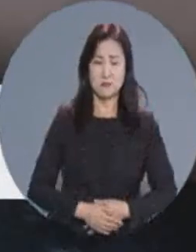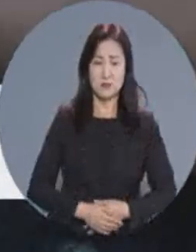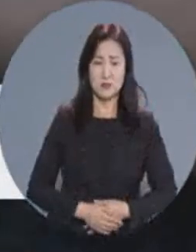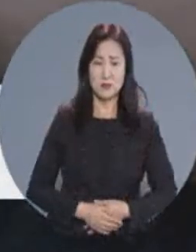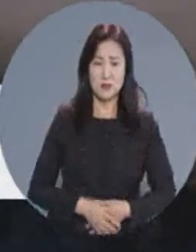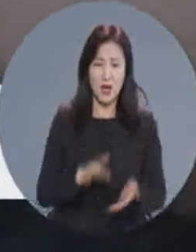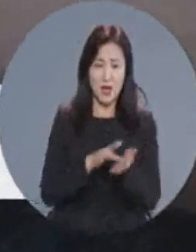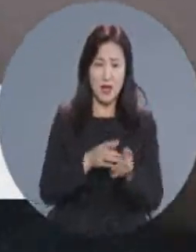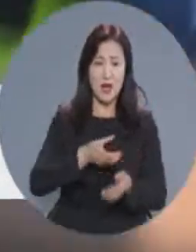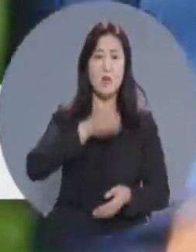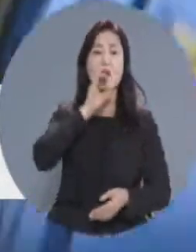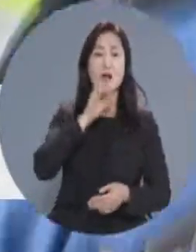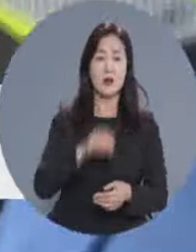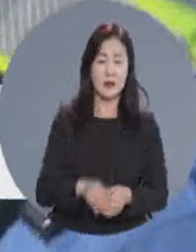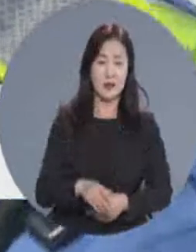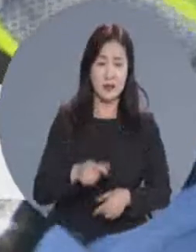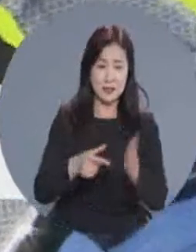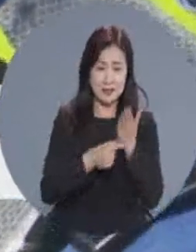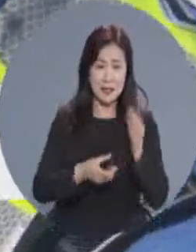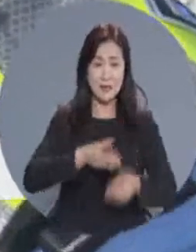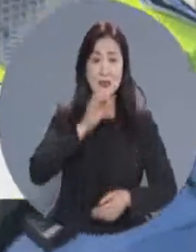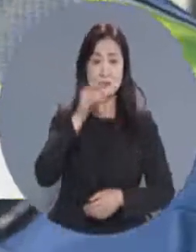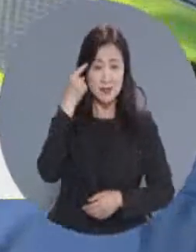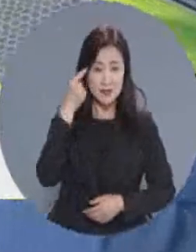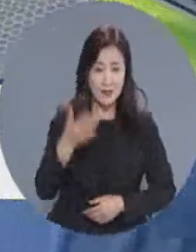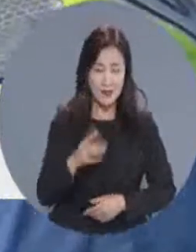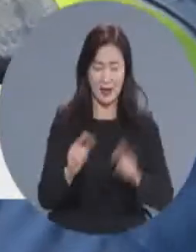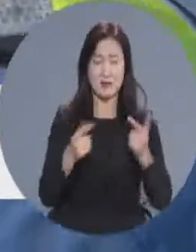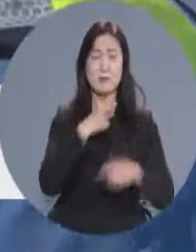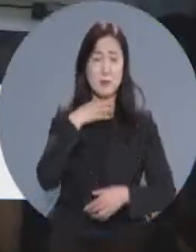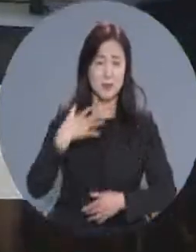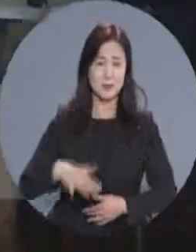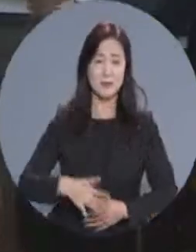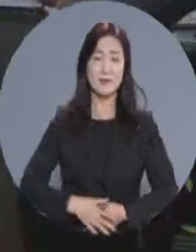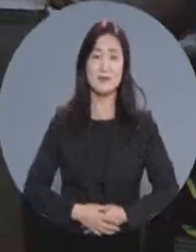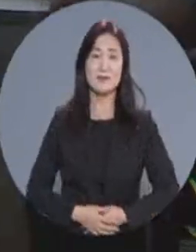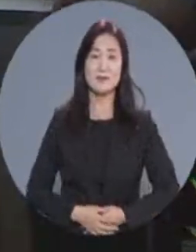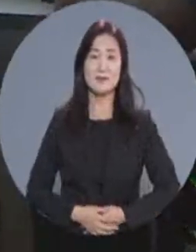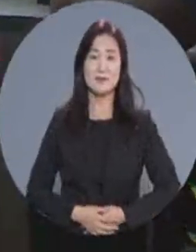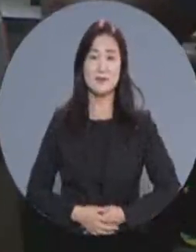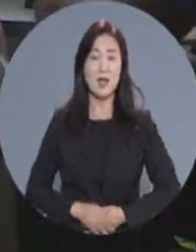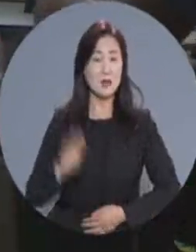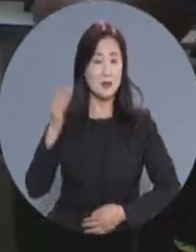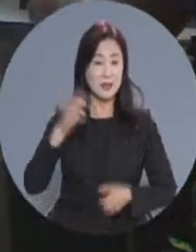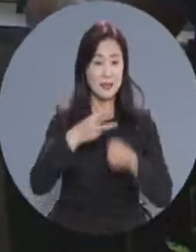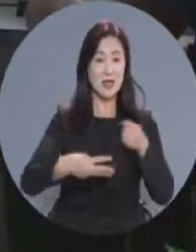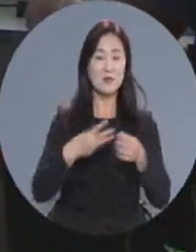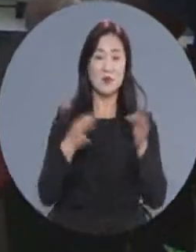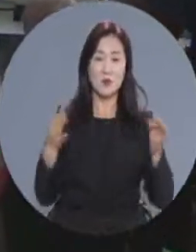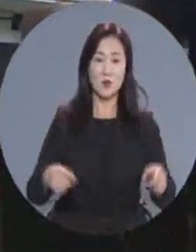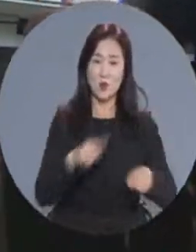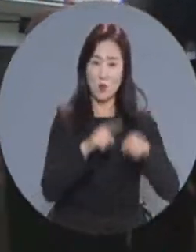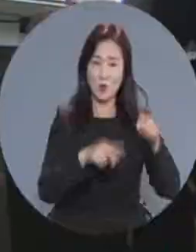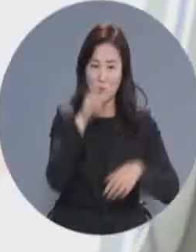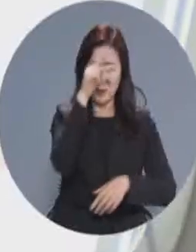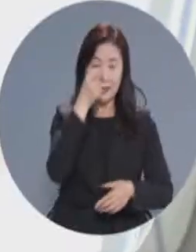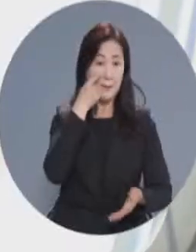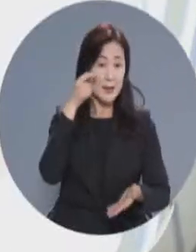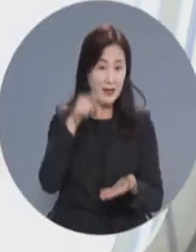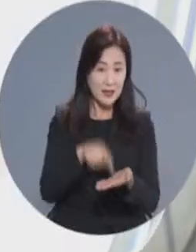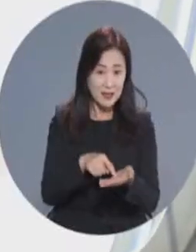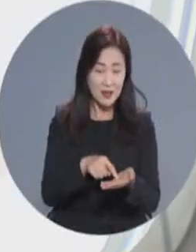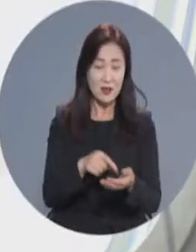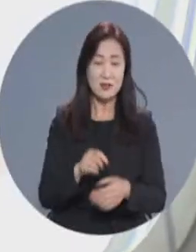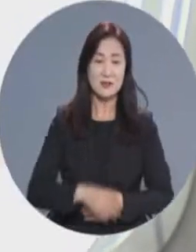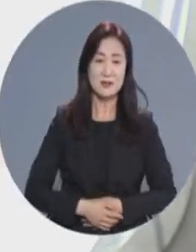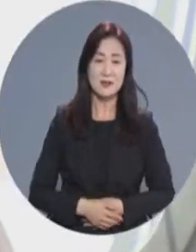그럼 혹시 가글이나 매실차 그런 건 마시는가요? 아, 안 먹었어요. 안 먹었어요? 최근 3년 동안 목포 해경에 적발된 음주운항